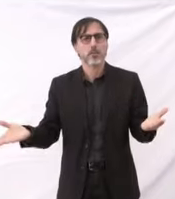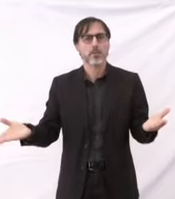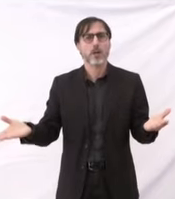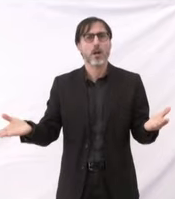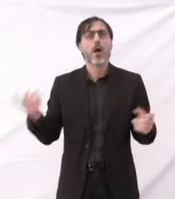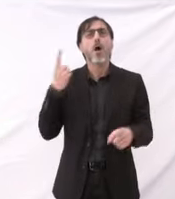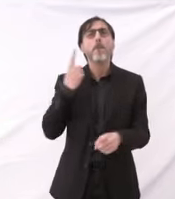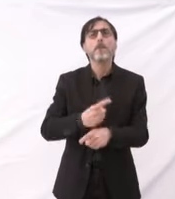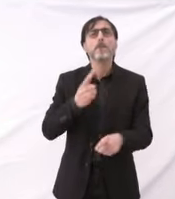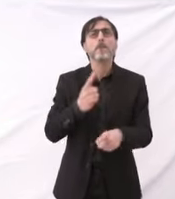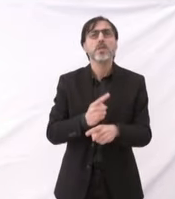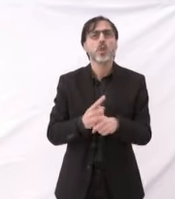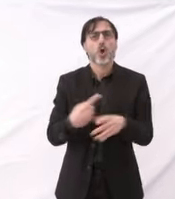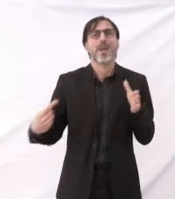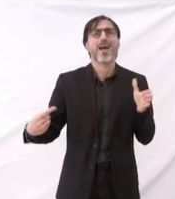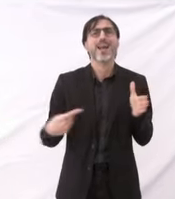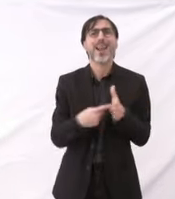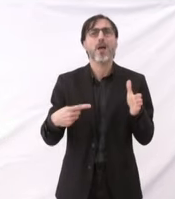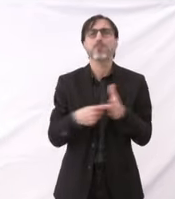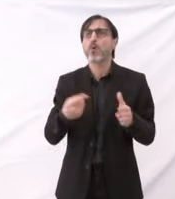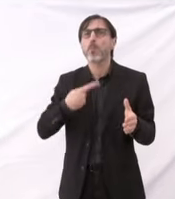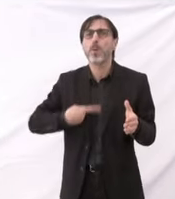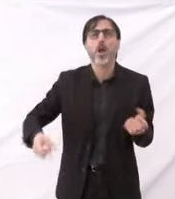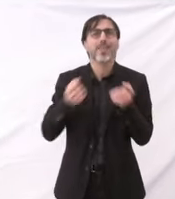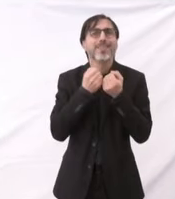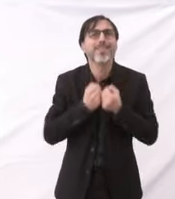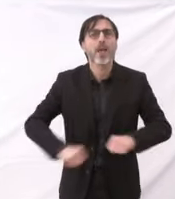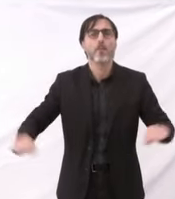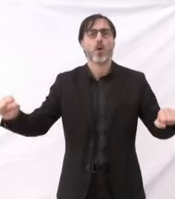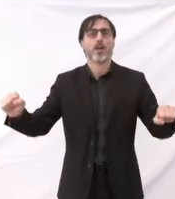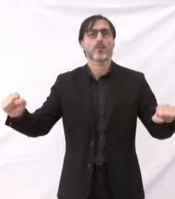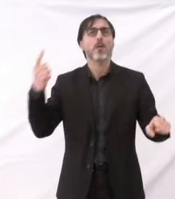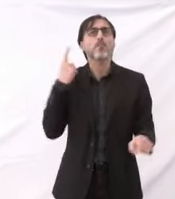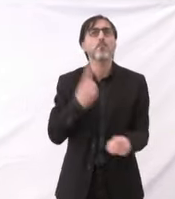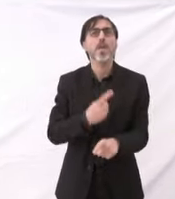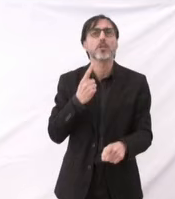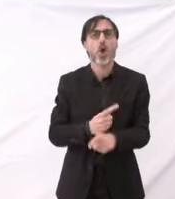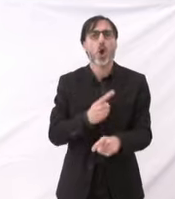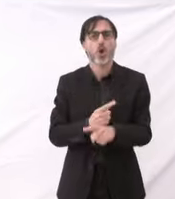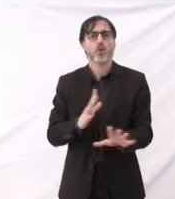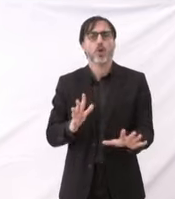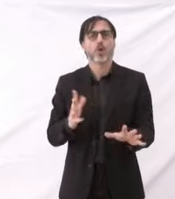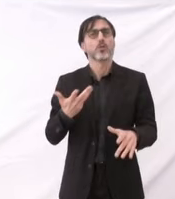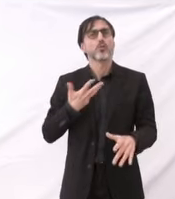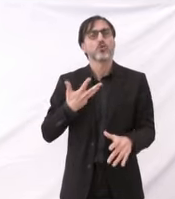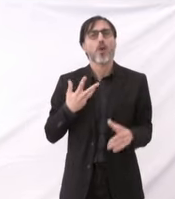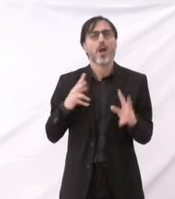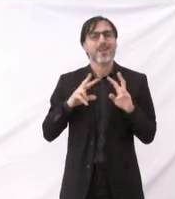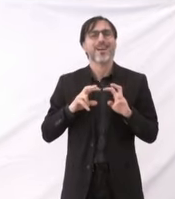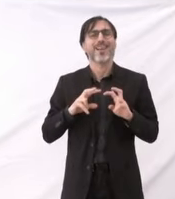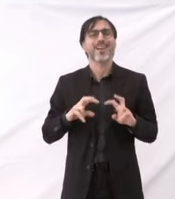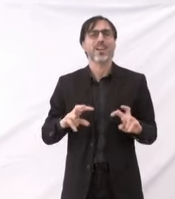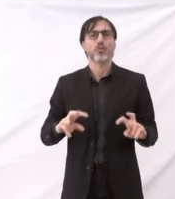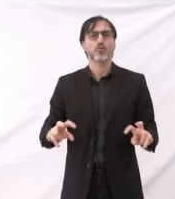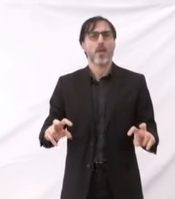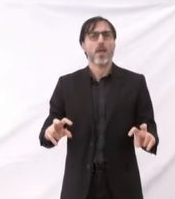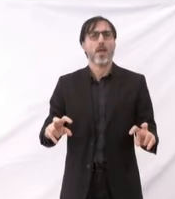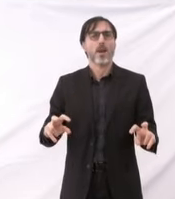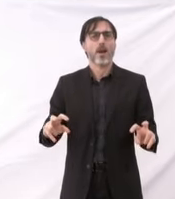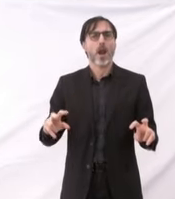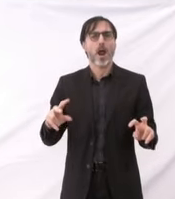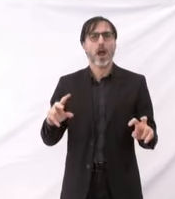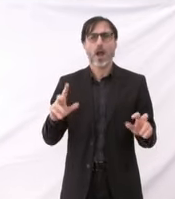È un bisogno della nostra Repubblica, della democrazia. Ma c'è una ricerca fatta all'interno